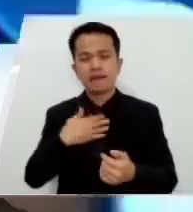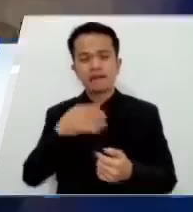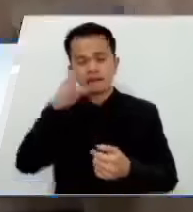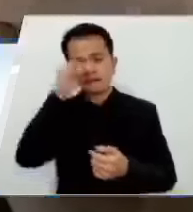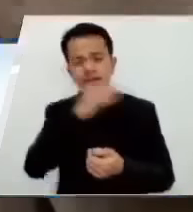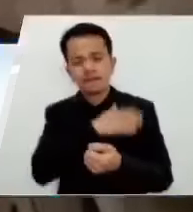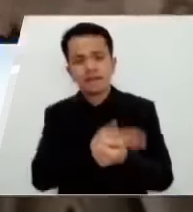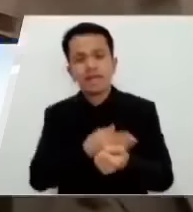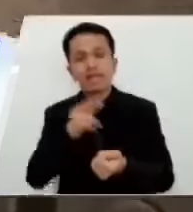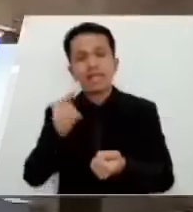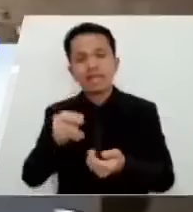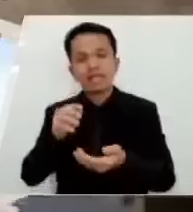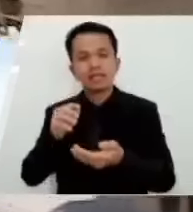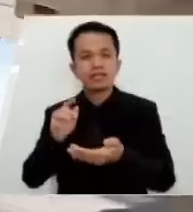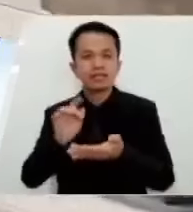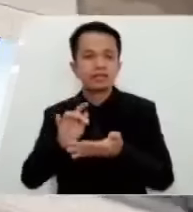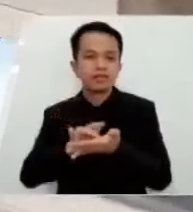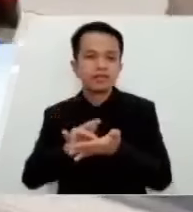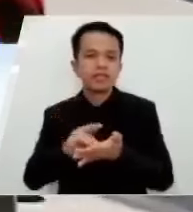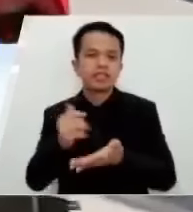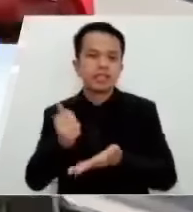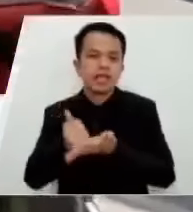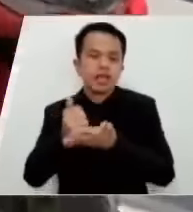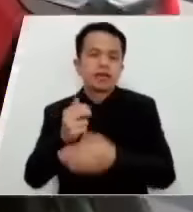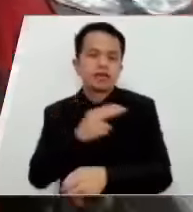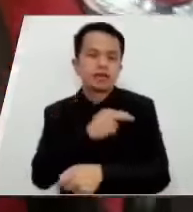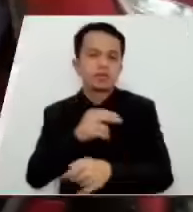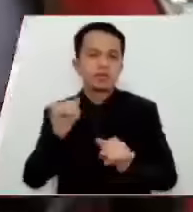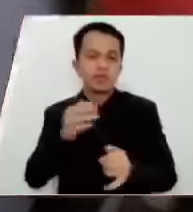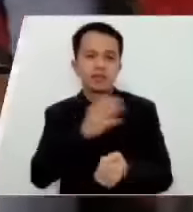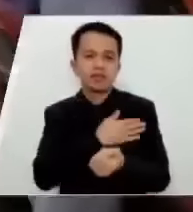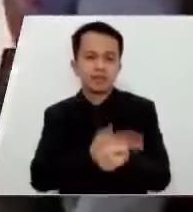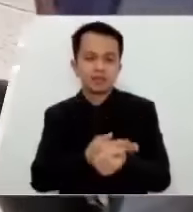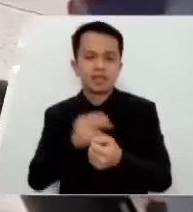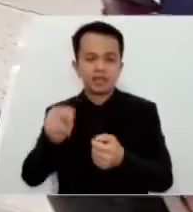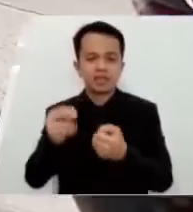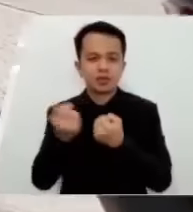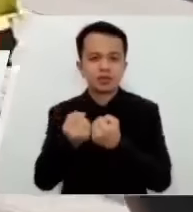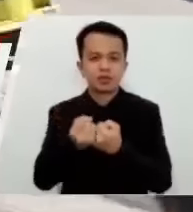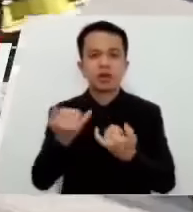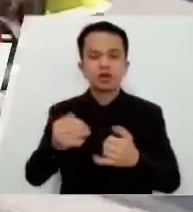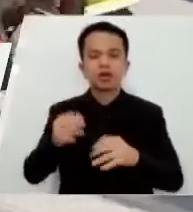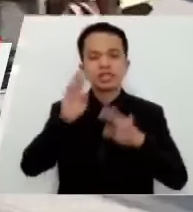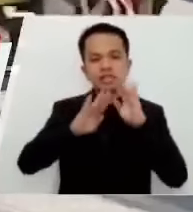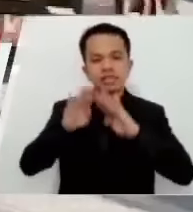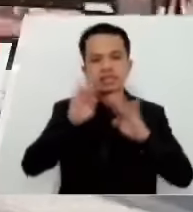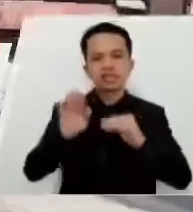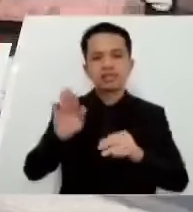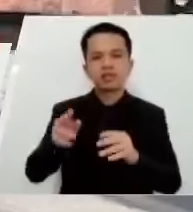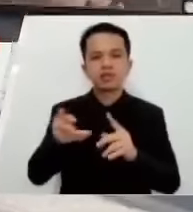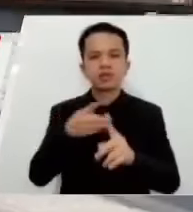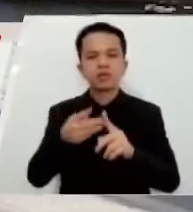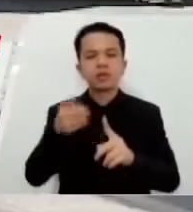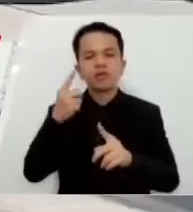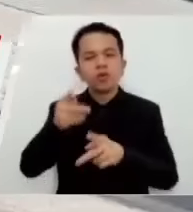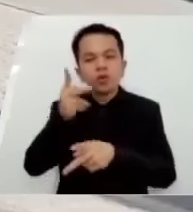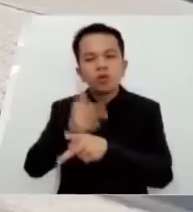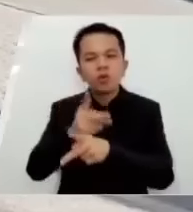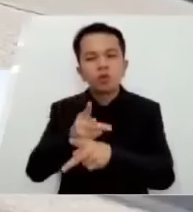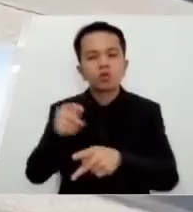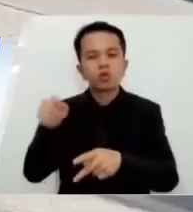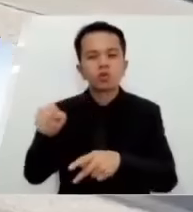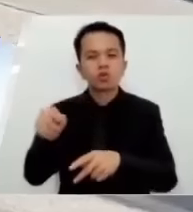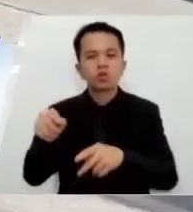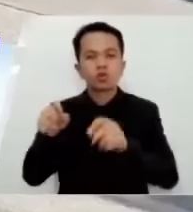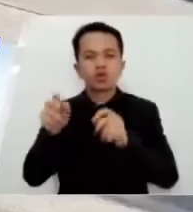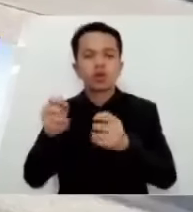pa dumadaing at nagrereklamo rin ang ang mga kasamahang security volunteer ng biktima sa pagbabantay daw sa subdivision samut